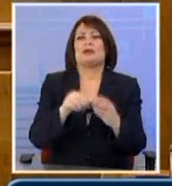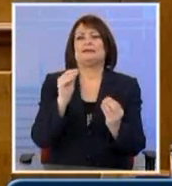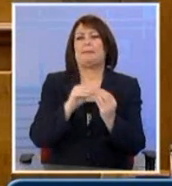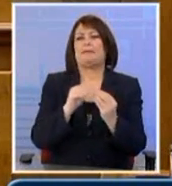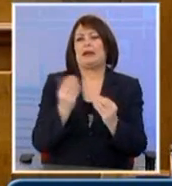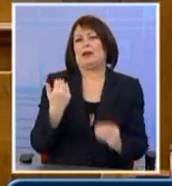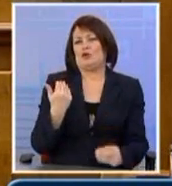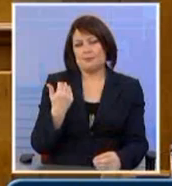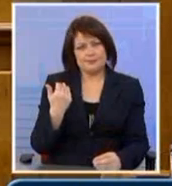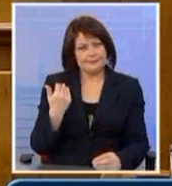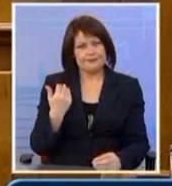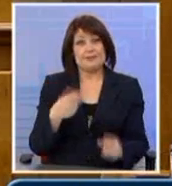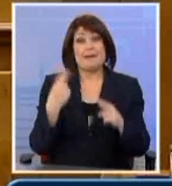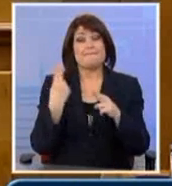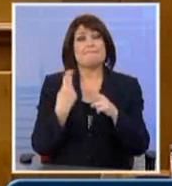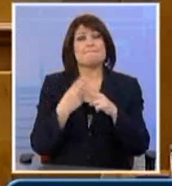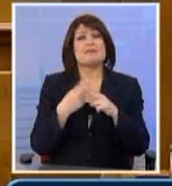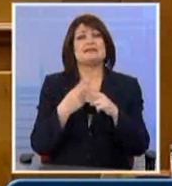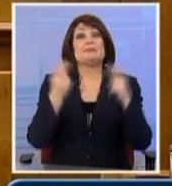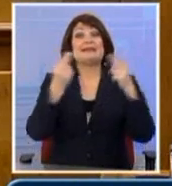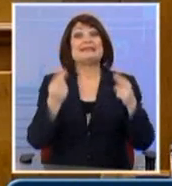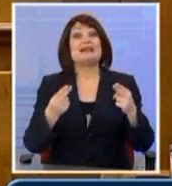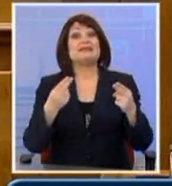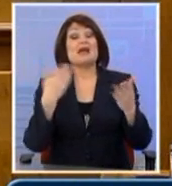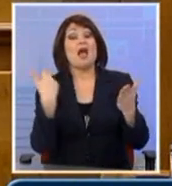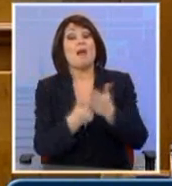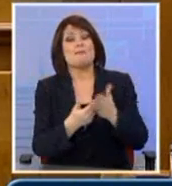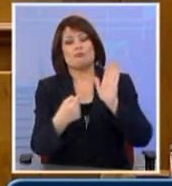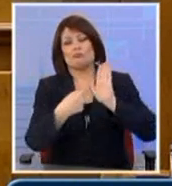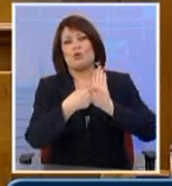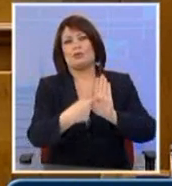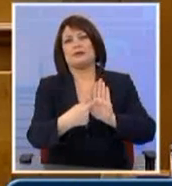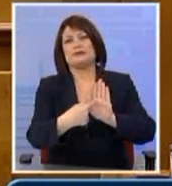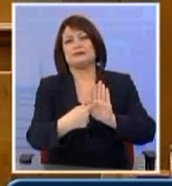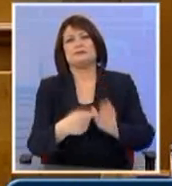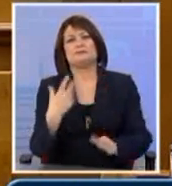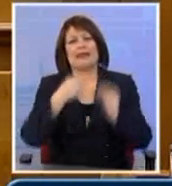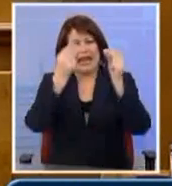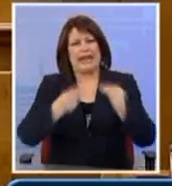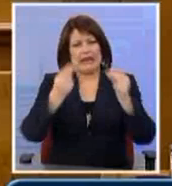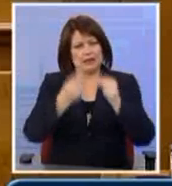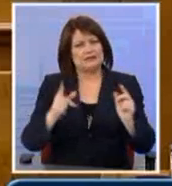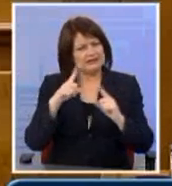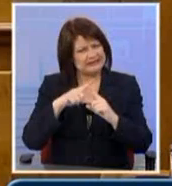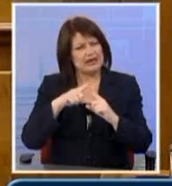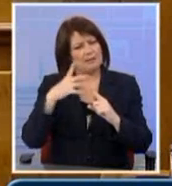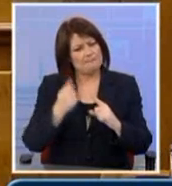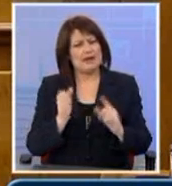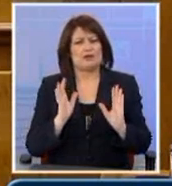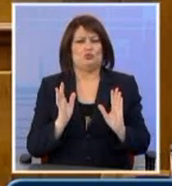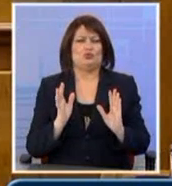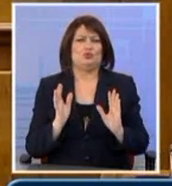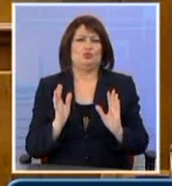Απρίλιο, με την επισημοποίηση των στατιστικών στοιχείων, γιατί υπάρχουν λύσεις τεχνικές για